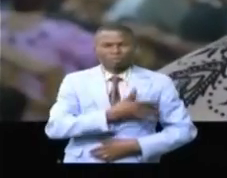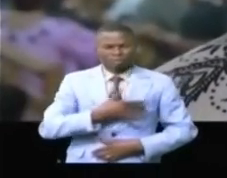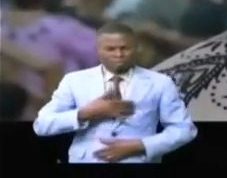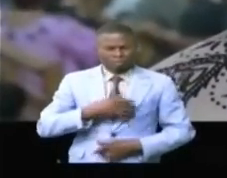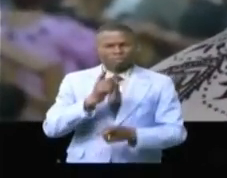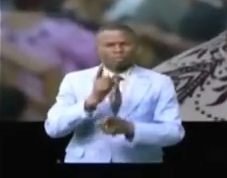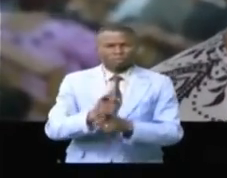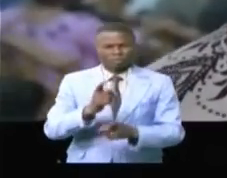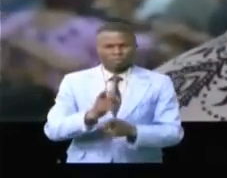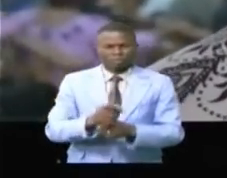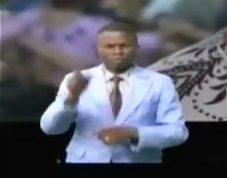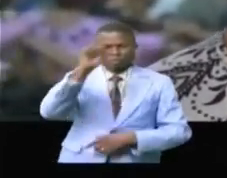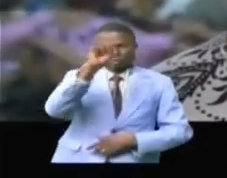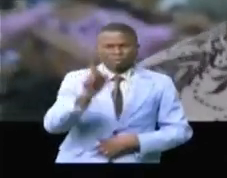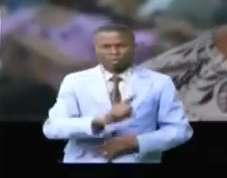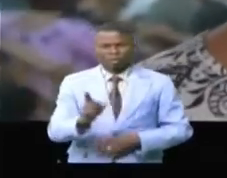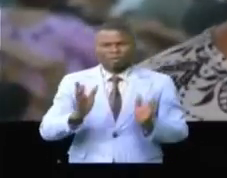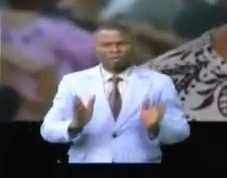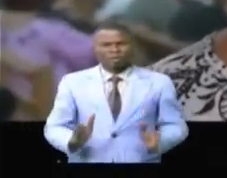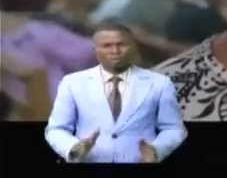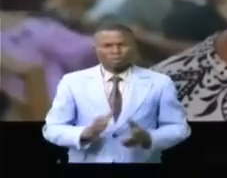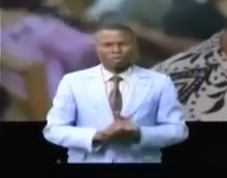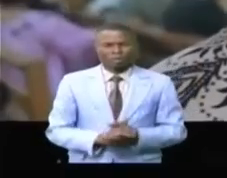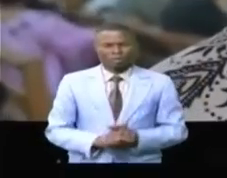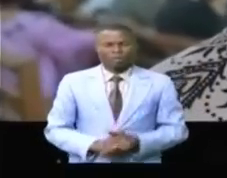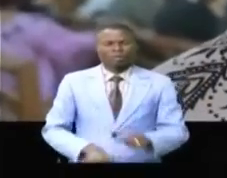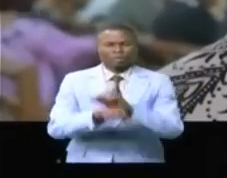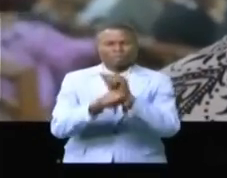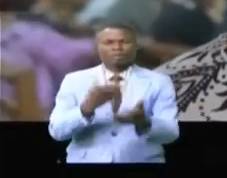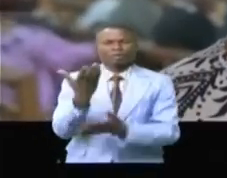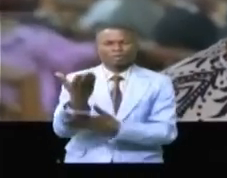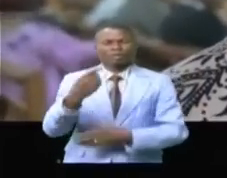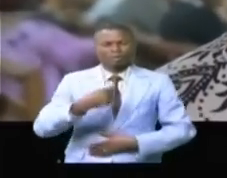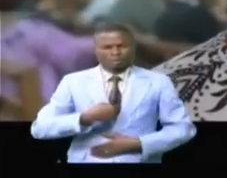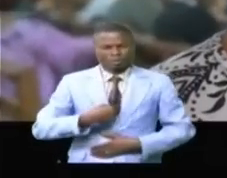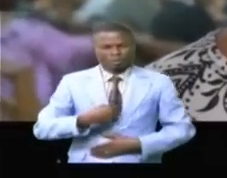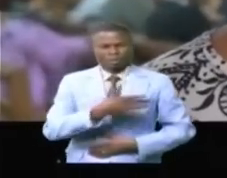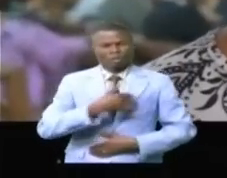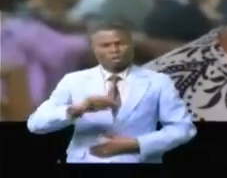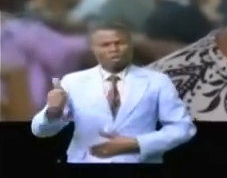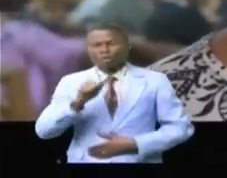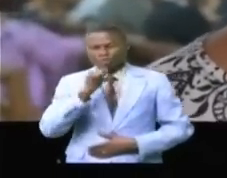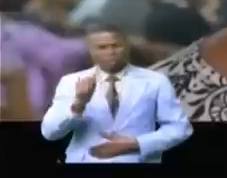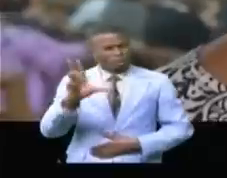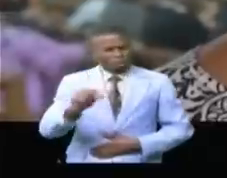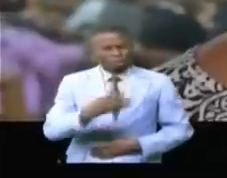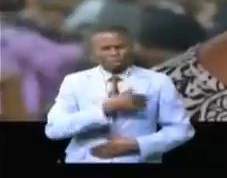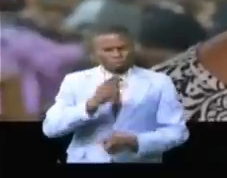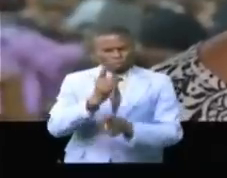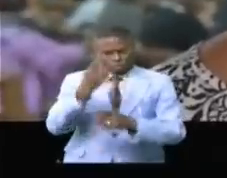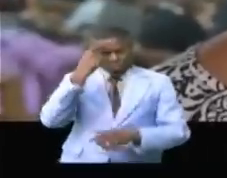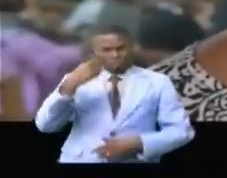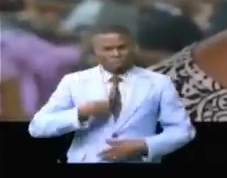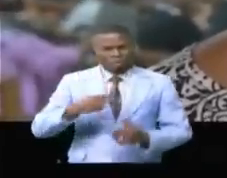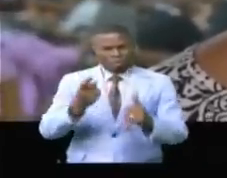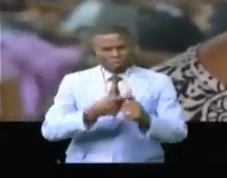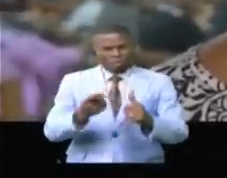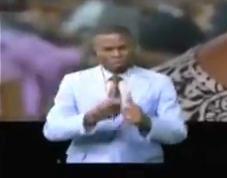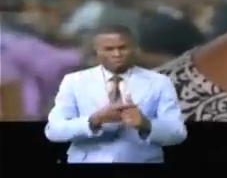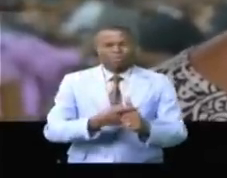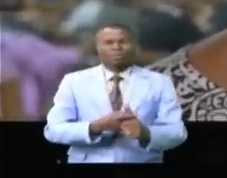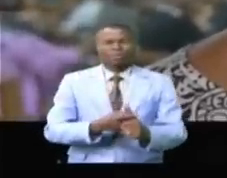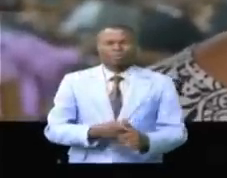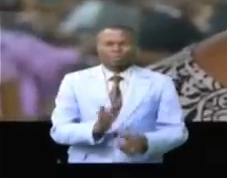totalement zaïrois. Et souvent on me demande si je n'ai pas un autre nom. Je dis non, c'est mon nom. Premièrement.